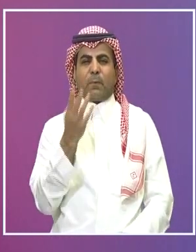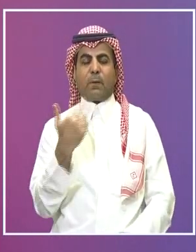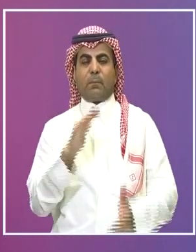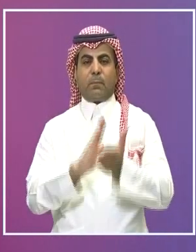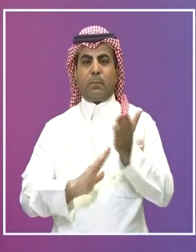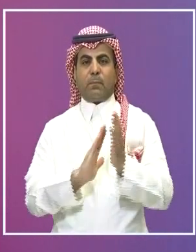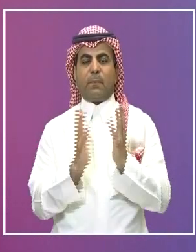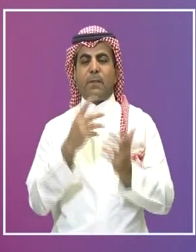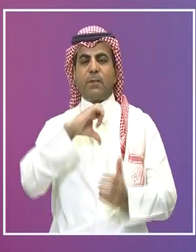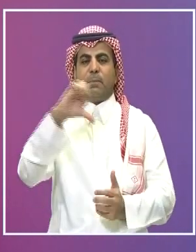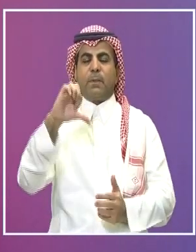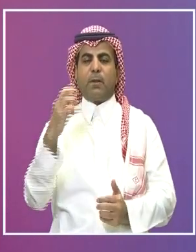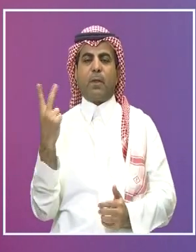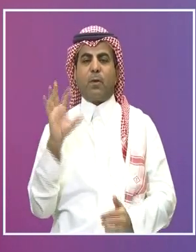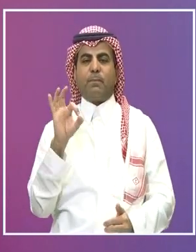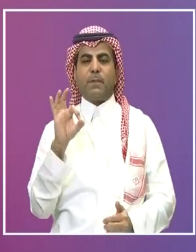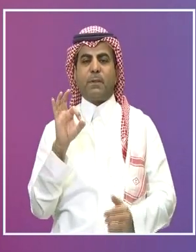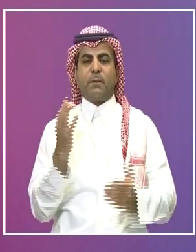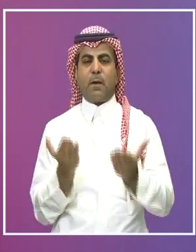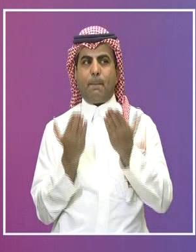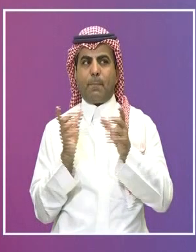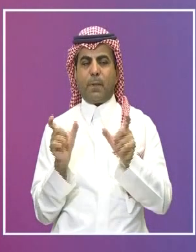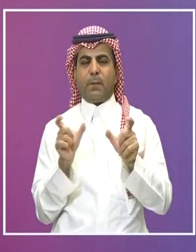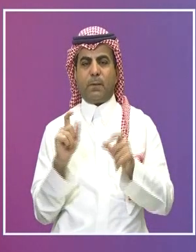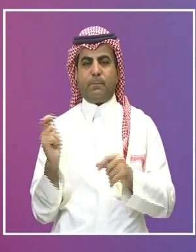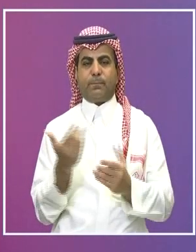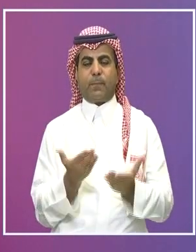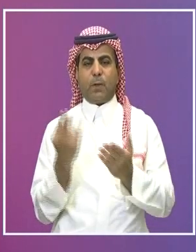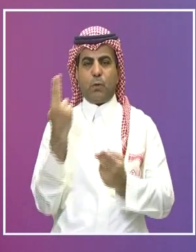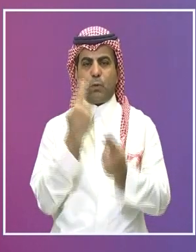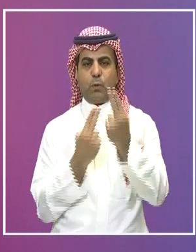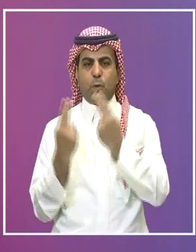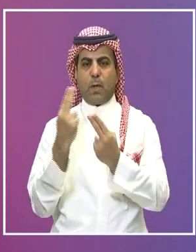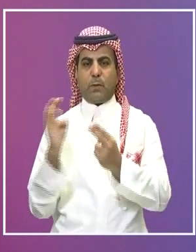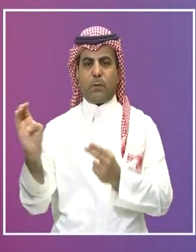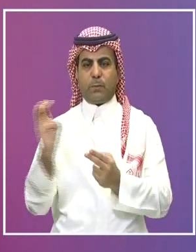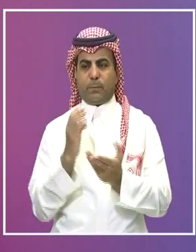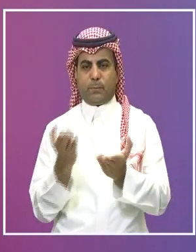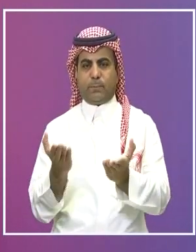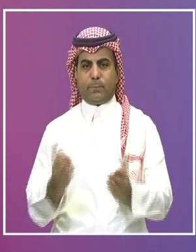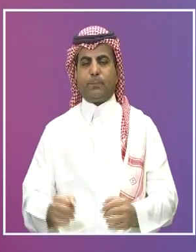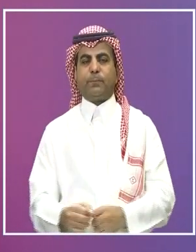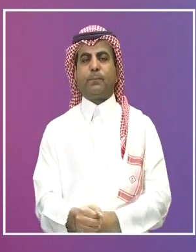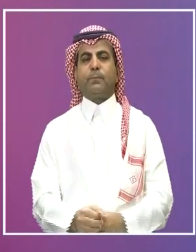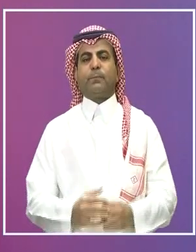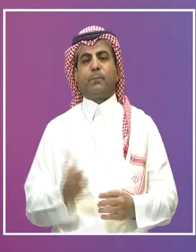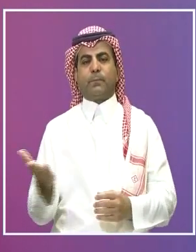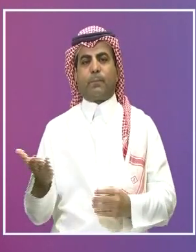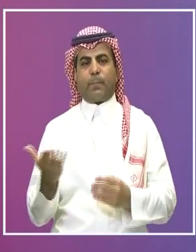الحرجة 952، ونسأل الله لهم عاجل الشفاء وتمام العافية. بهذا نصل وإياكم إلى تلقي أسئلة الصحفيين.